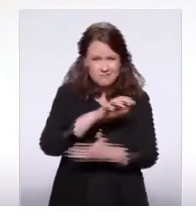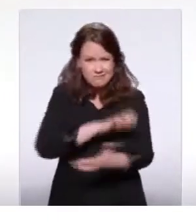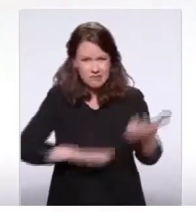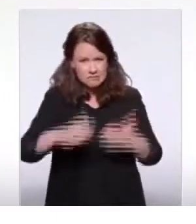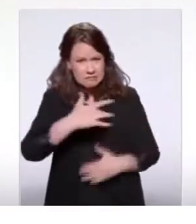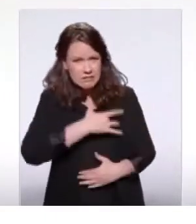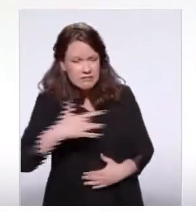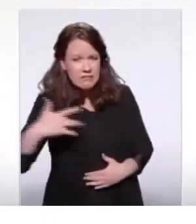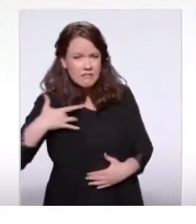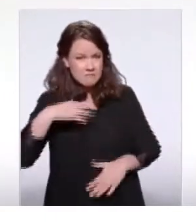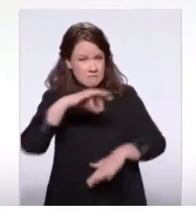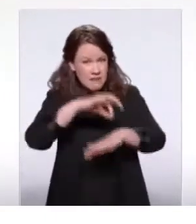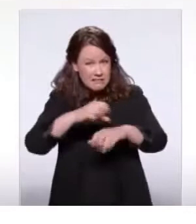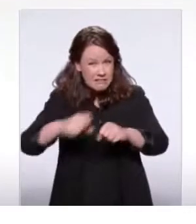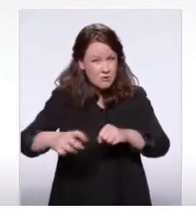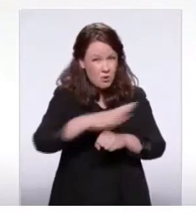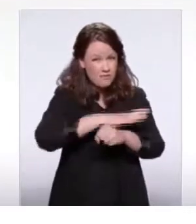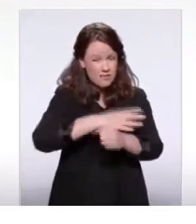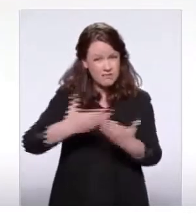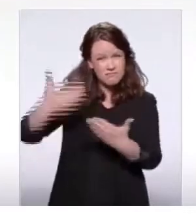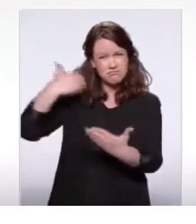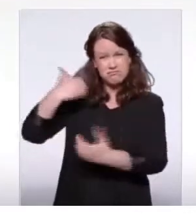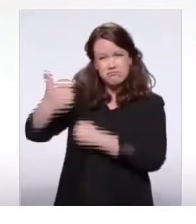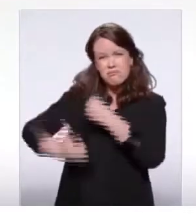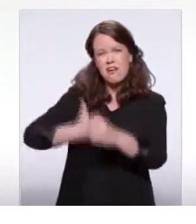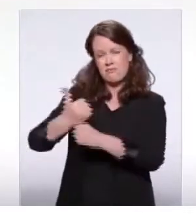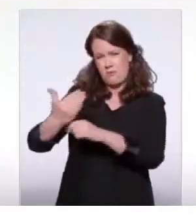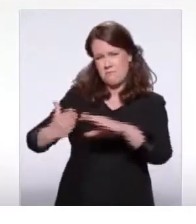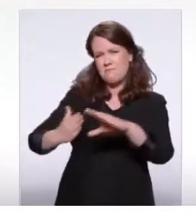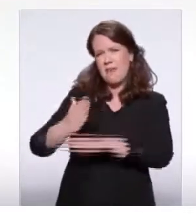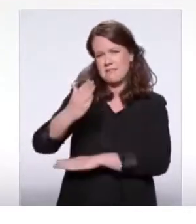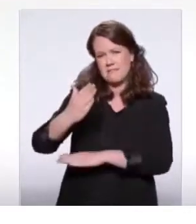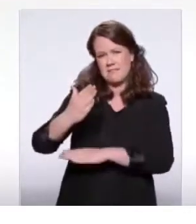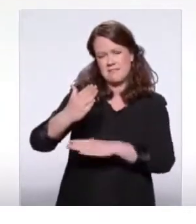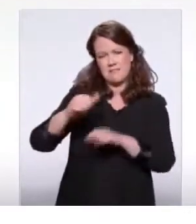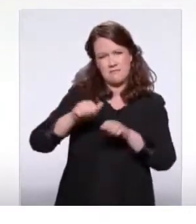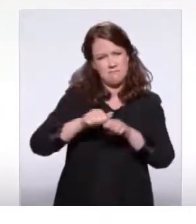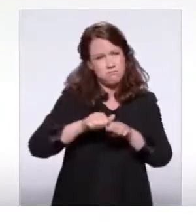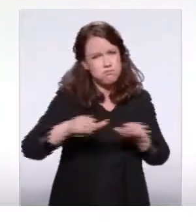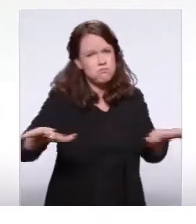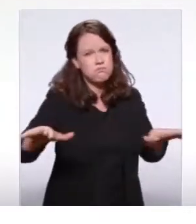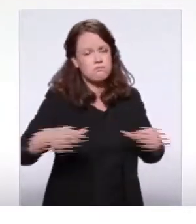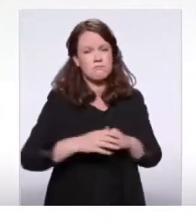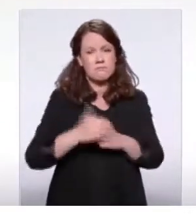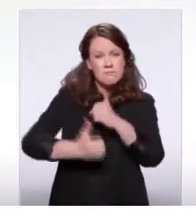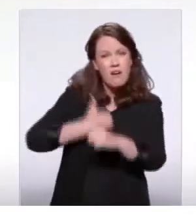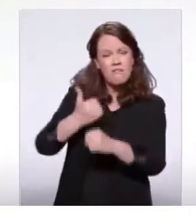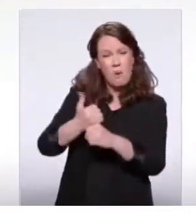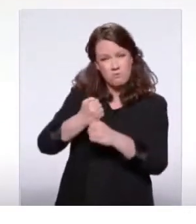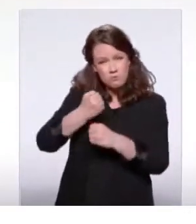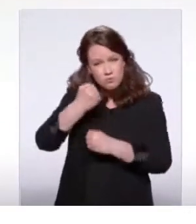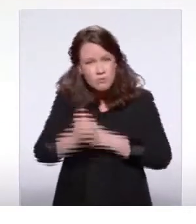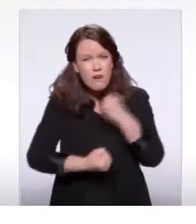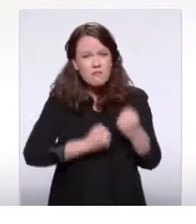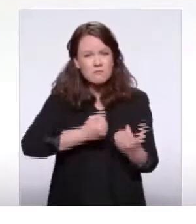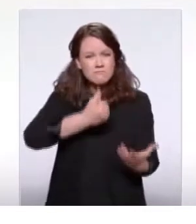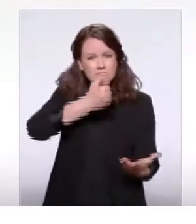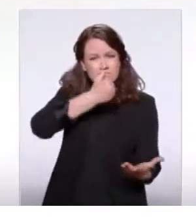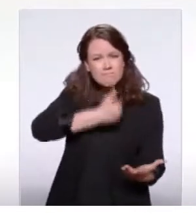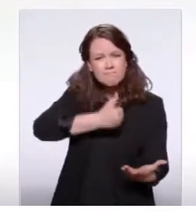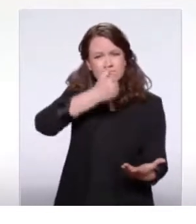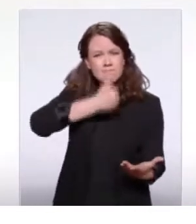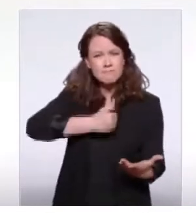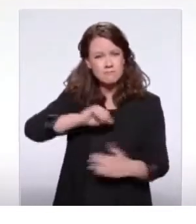Covid-19, dure depuis maintenant plus d'un an. Un an de peine, d'épreuves, où nous aurons été au